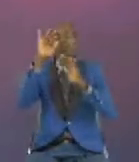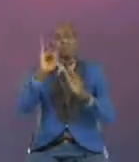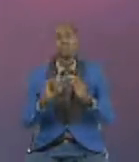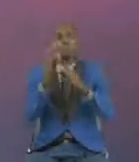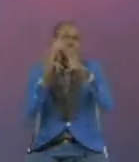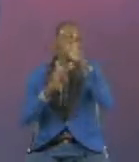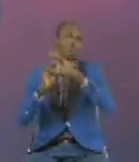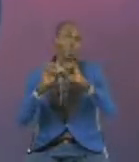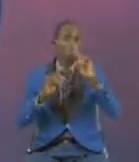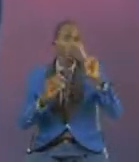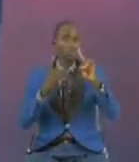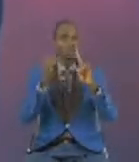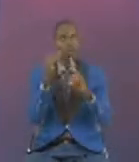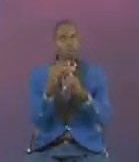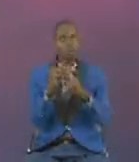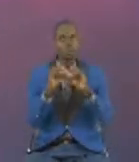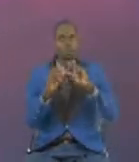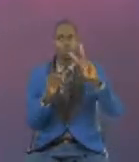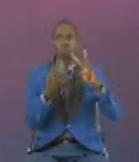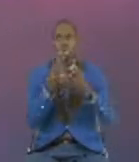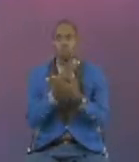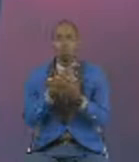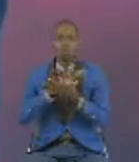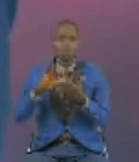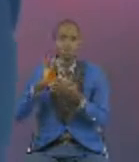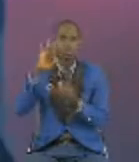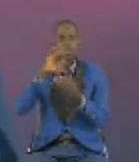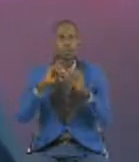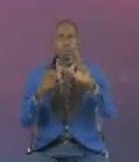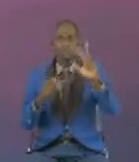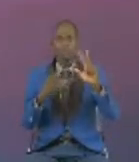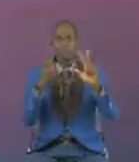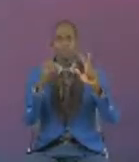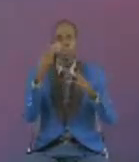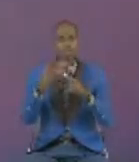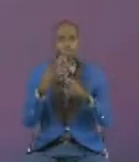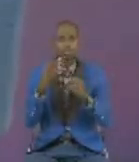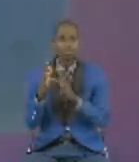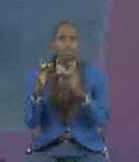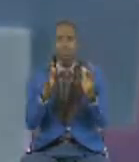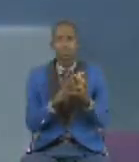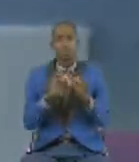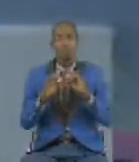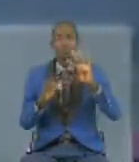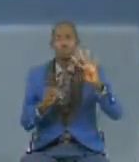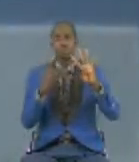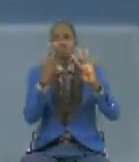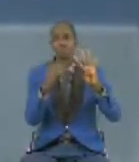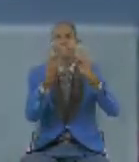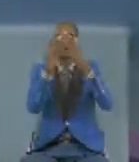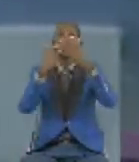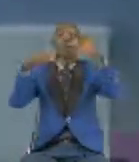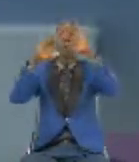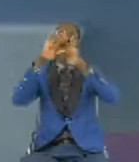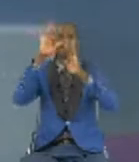parole. Deuxièmement, le Saint-Esprit. Troisièmement, le nom de Jésus. Quatrièmement, la vision